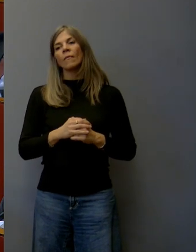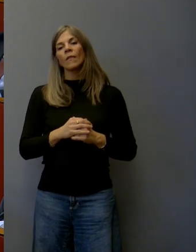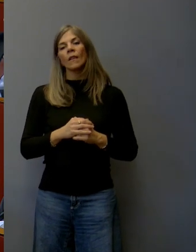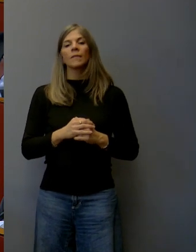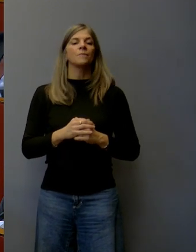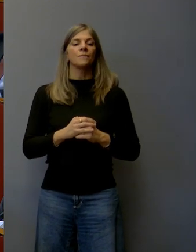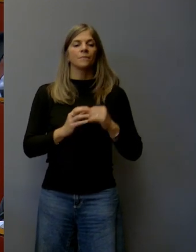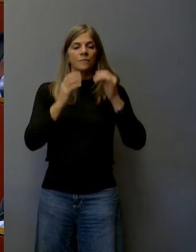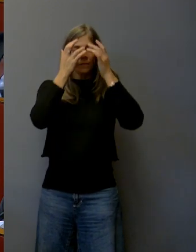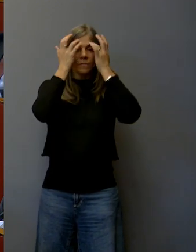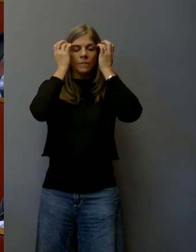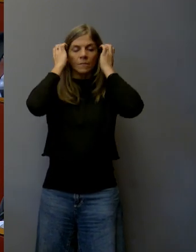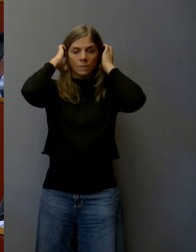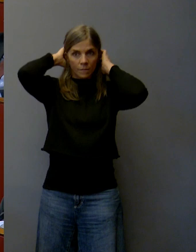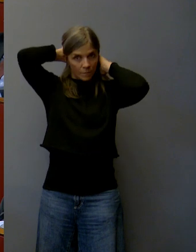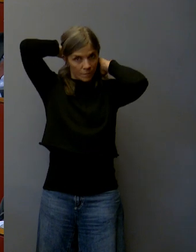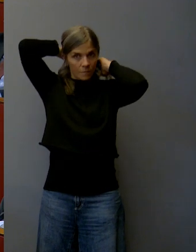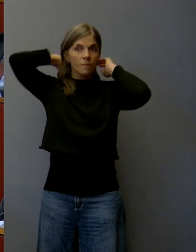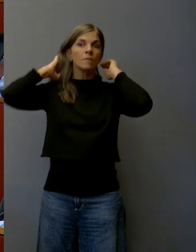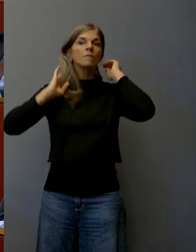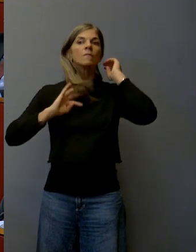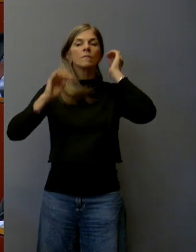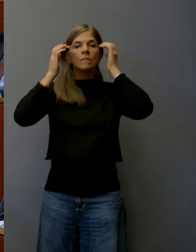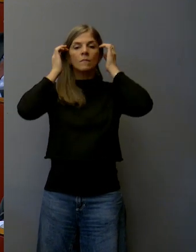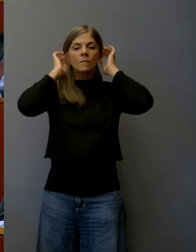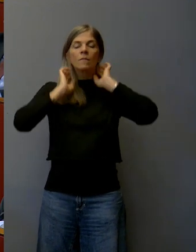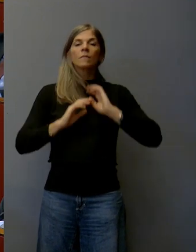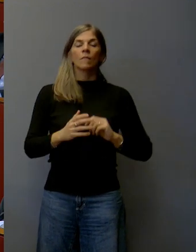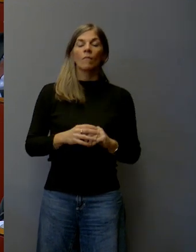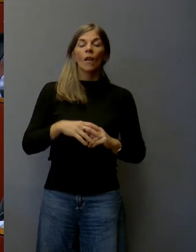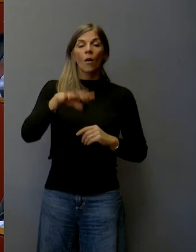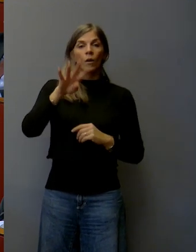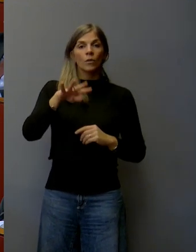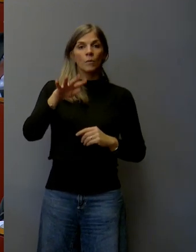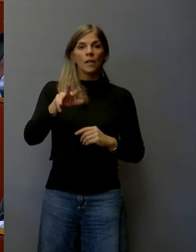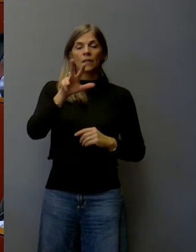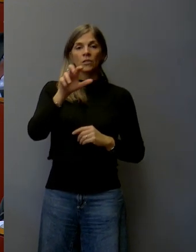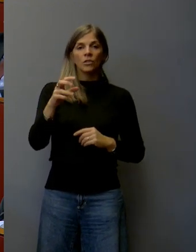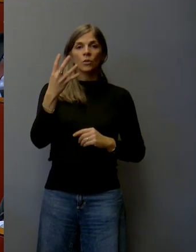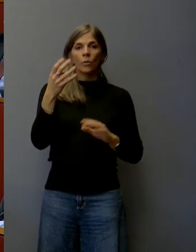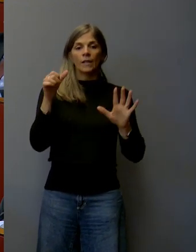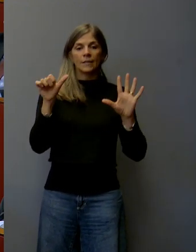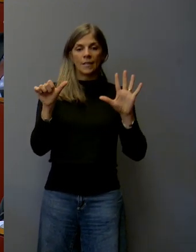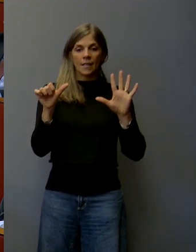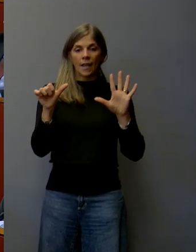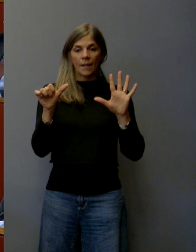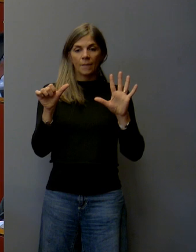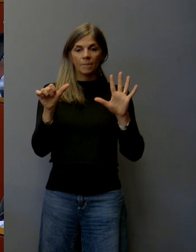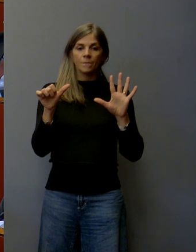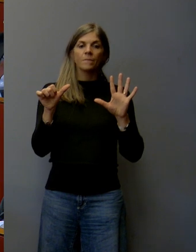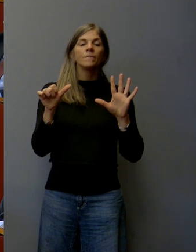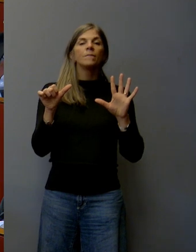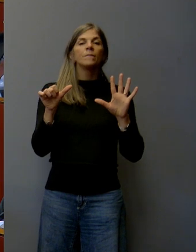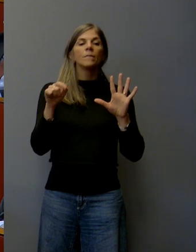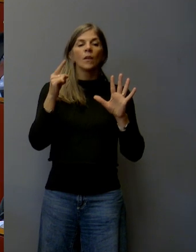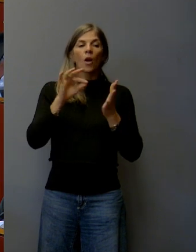allora Dunque il 4346 e uno di quegli ordini del giorno che io